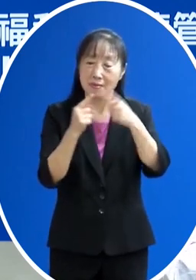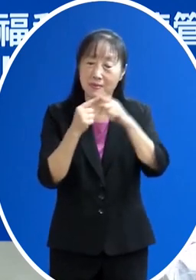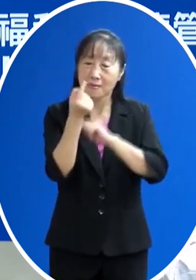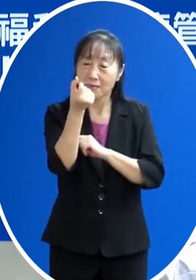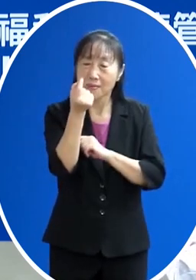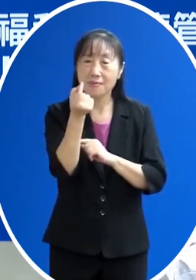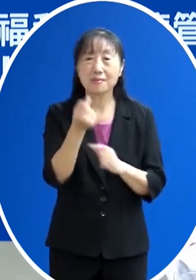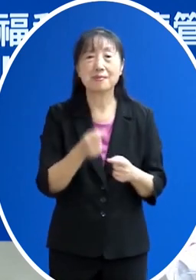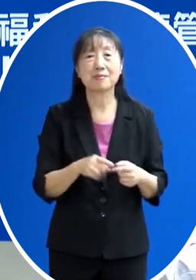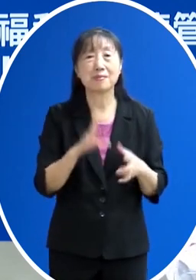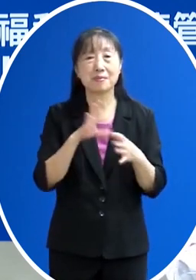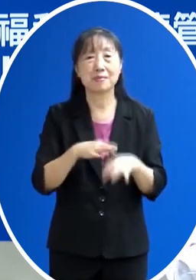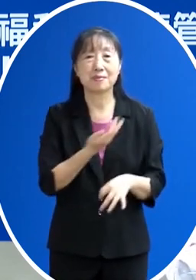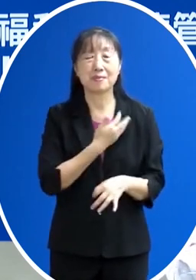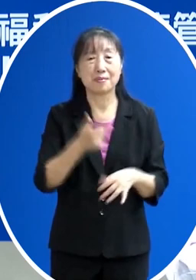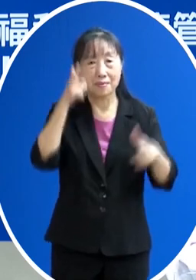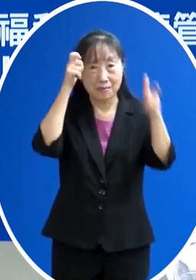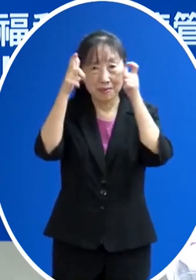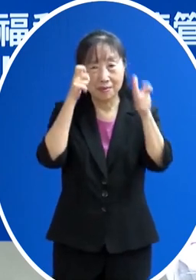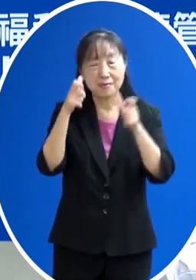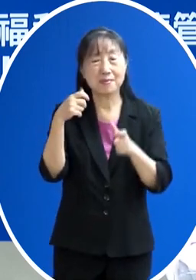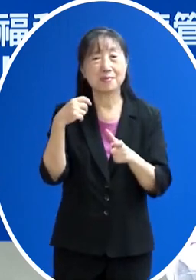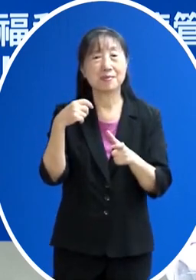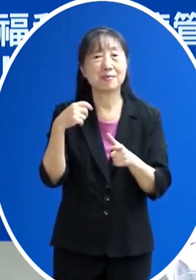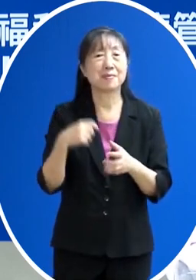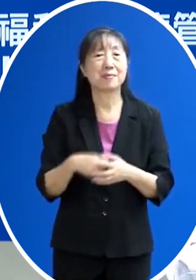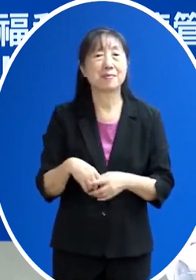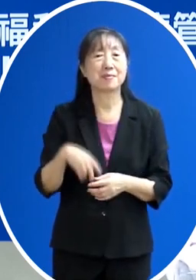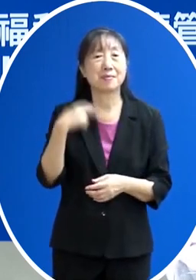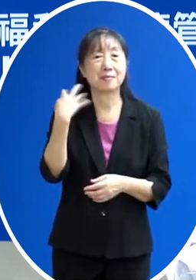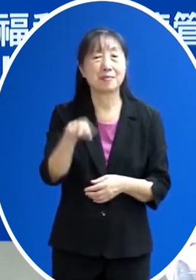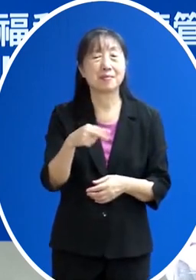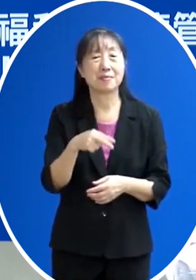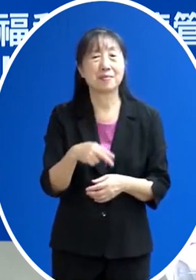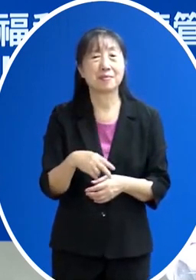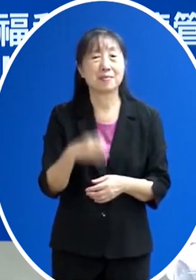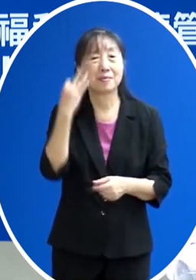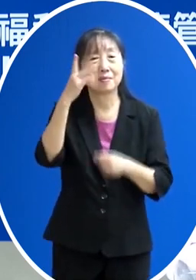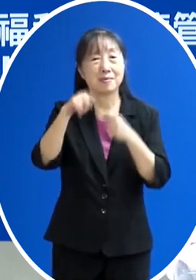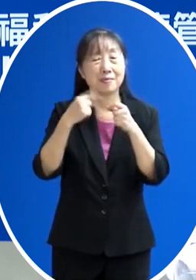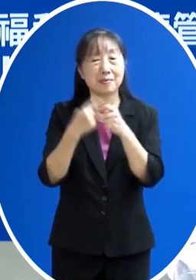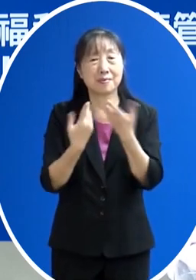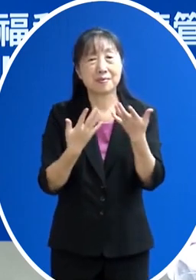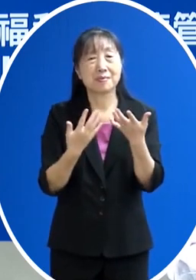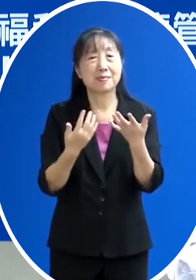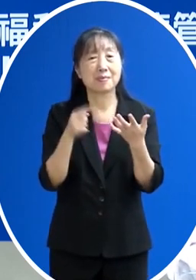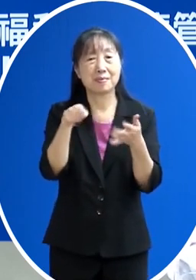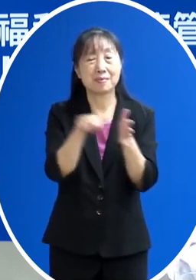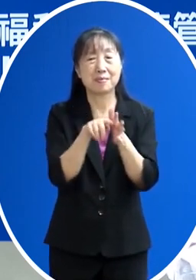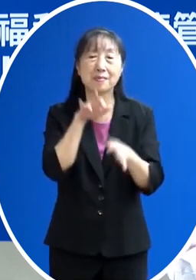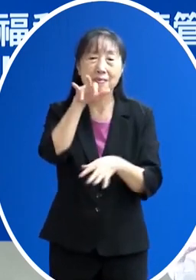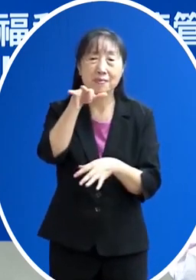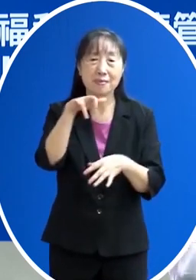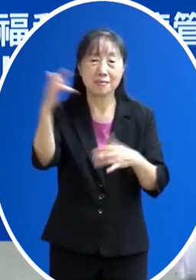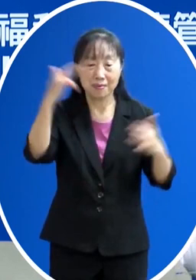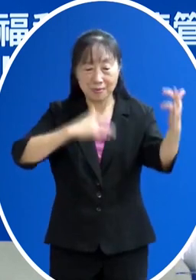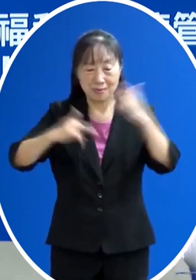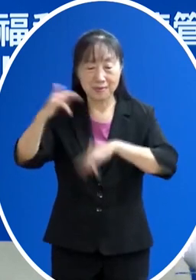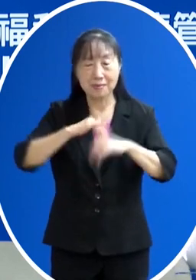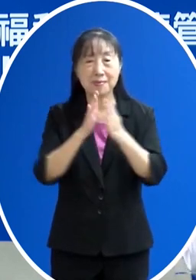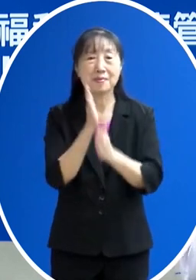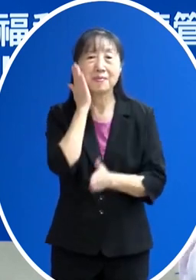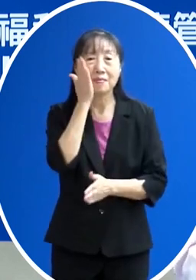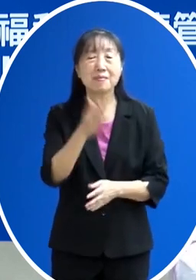为了让这个我们的春节还有我们的新年的这个假期的这个航班能够更顺利，那我